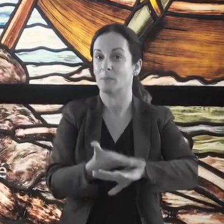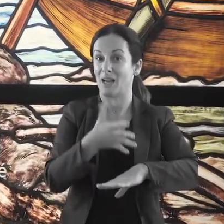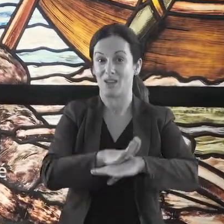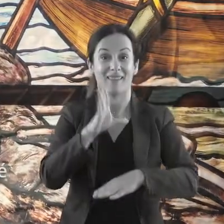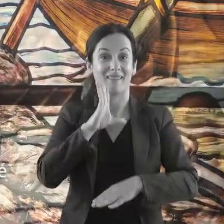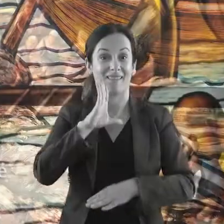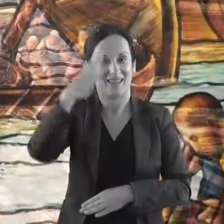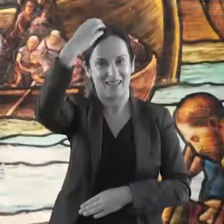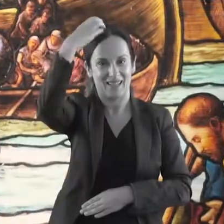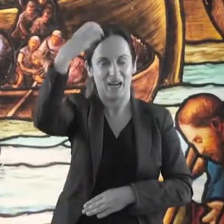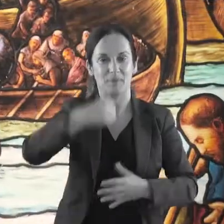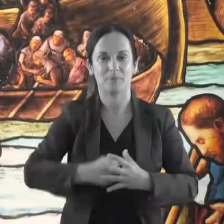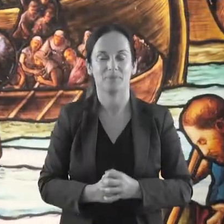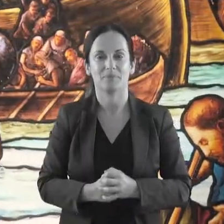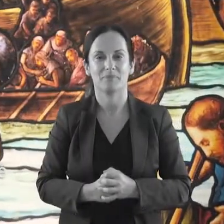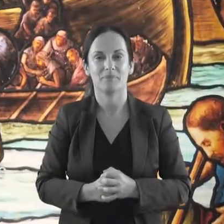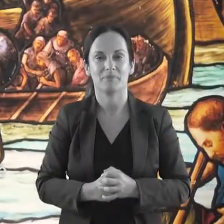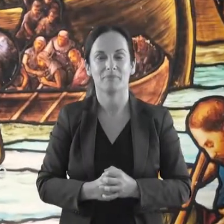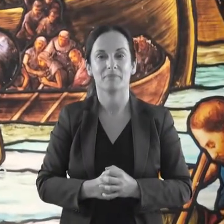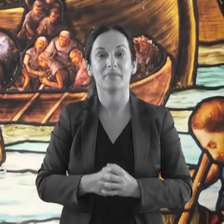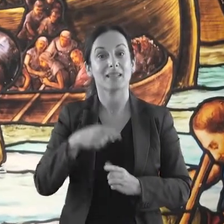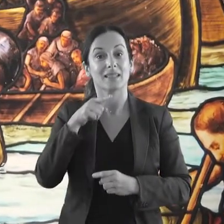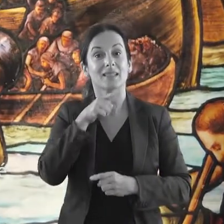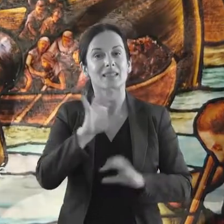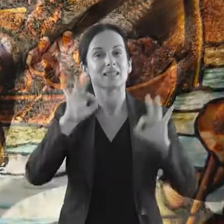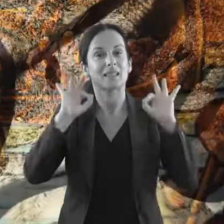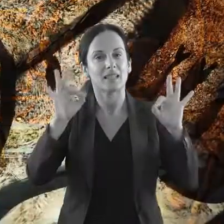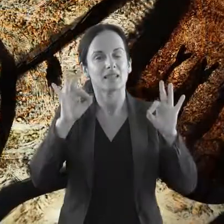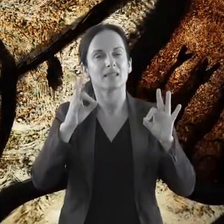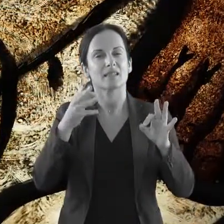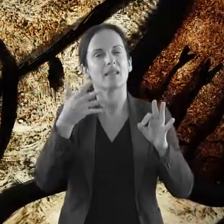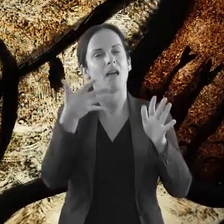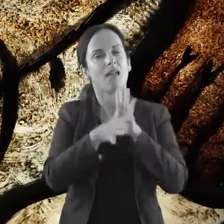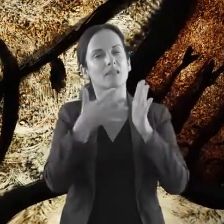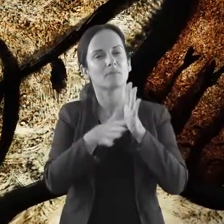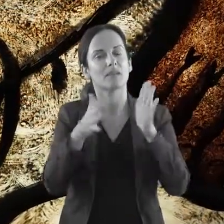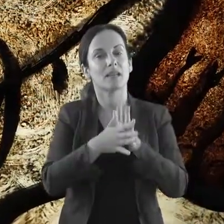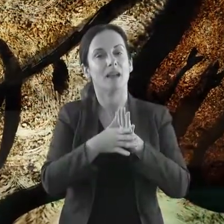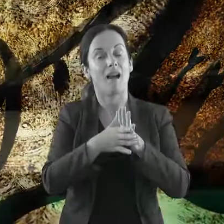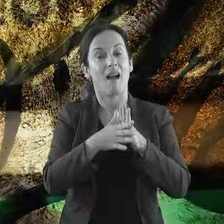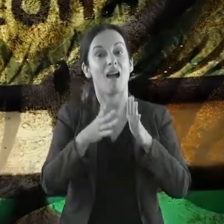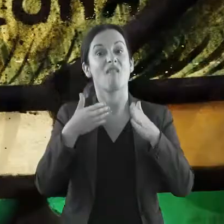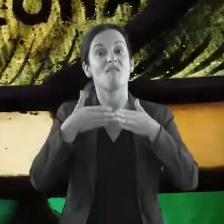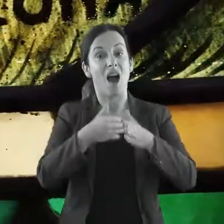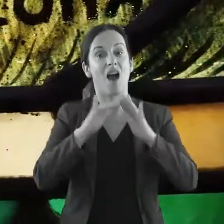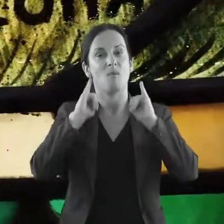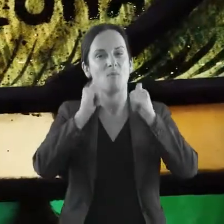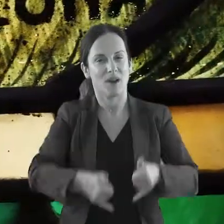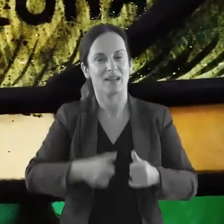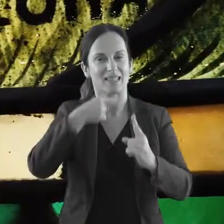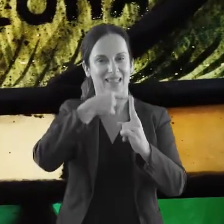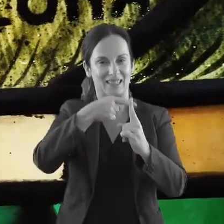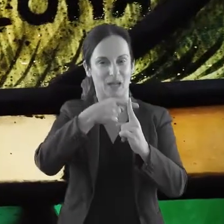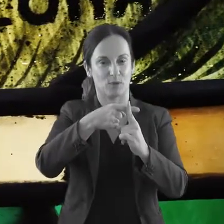A la dreta de la sala podeu veure també tres grans vitralls artístics, dissenyats per Faust Morell i fabricats per la casa